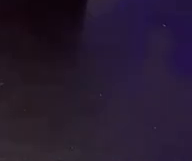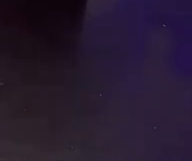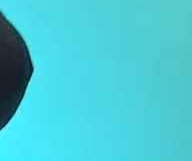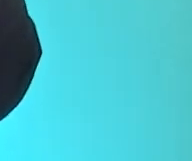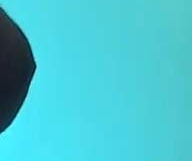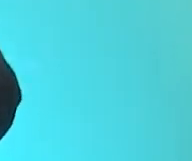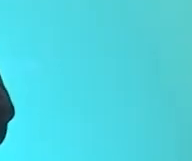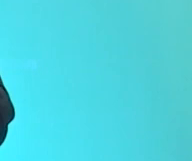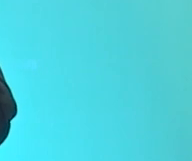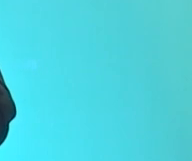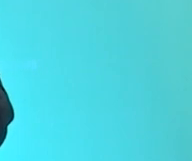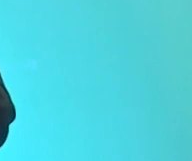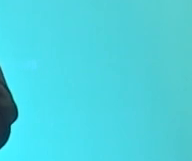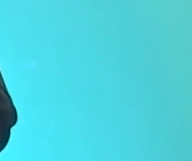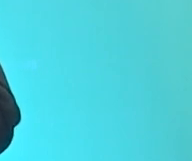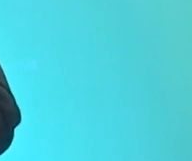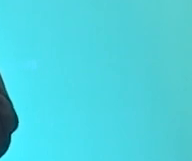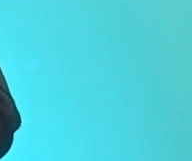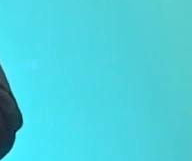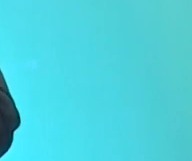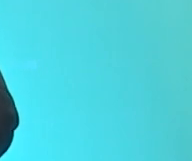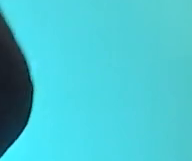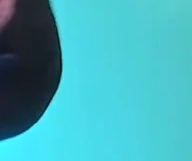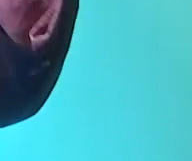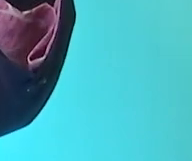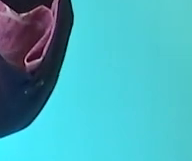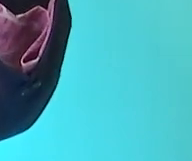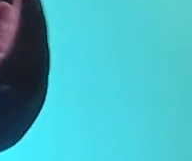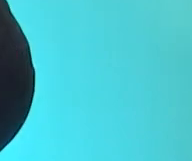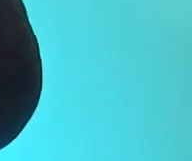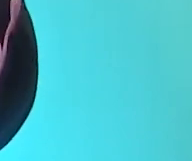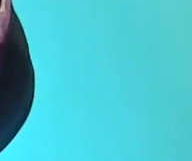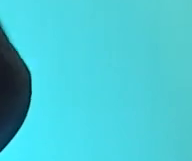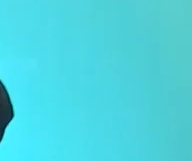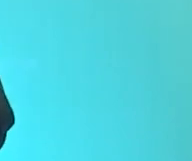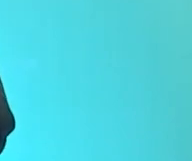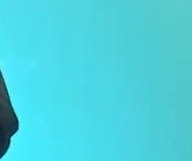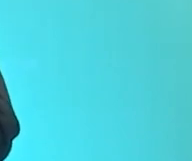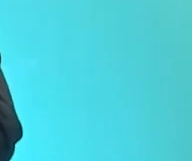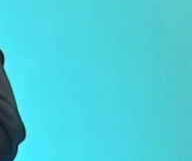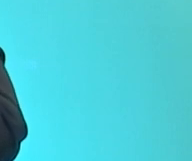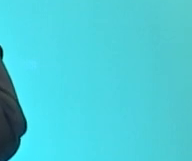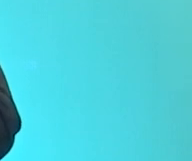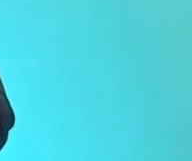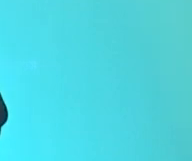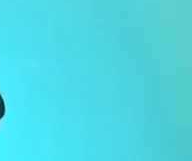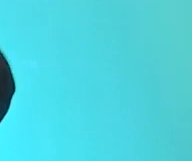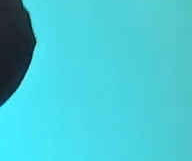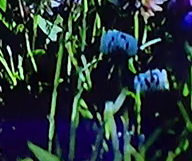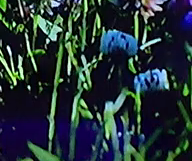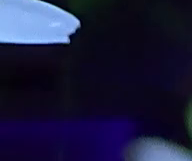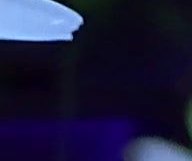cikgu Syazli. Assalamualaikum, cikgu Syazli. Apa khabar? Senyum sikit. Itu dia. Okey, cikgu